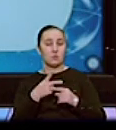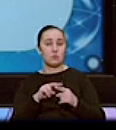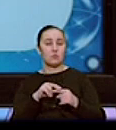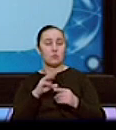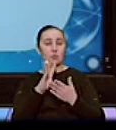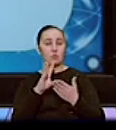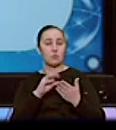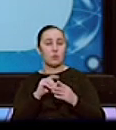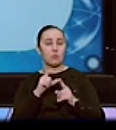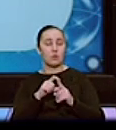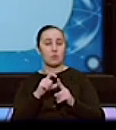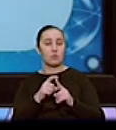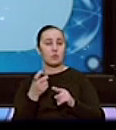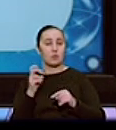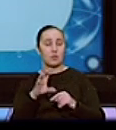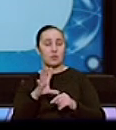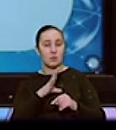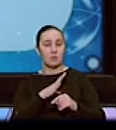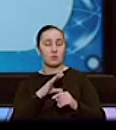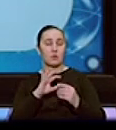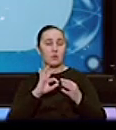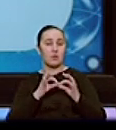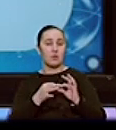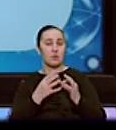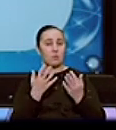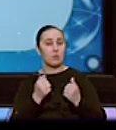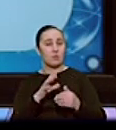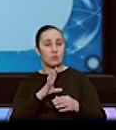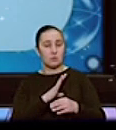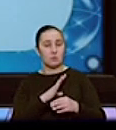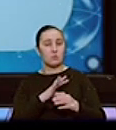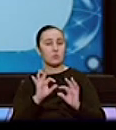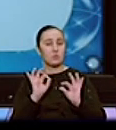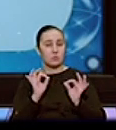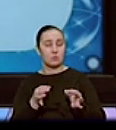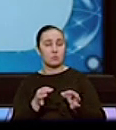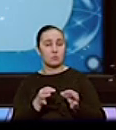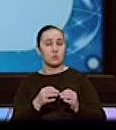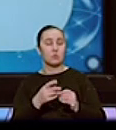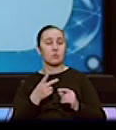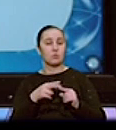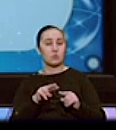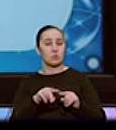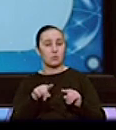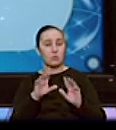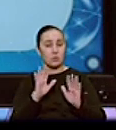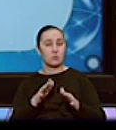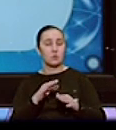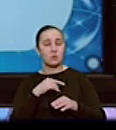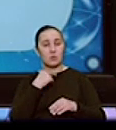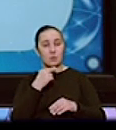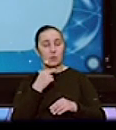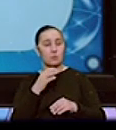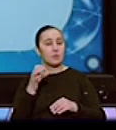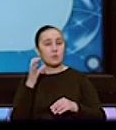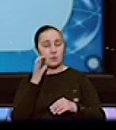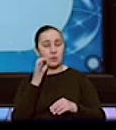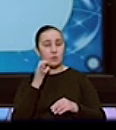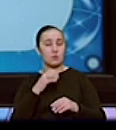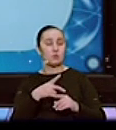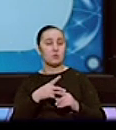qaysilari ko'chma ma'nosida kelganini ham aniqlab oldingiz. To'g'rimi? Unday bo'lsa, diqqat bilan